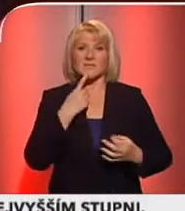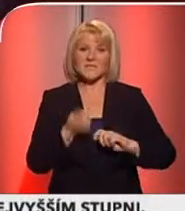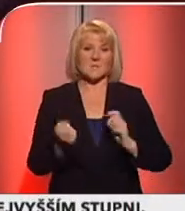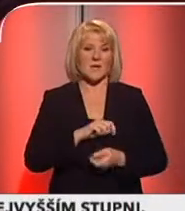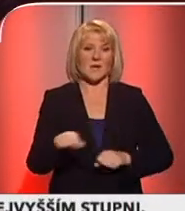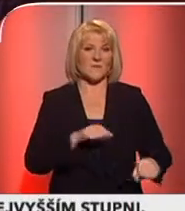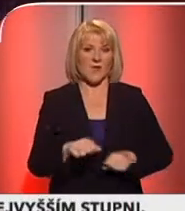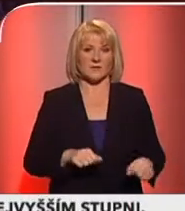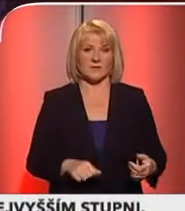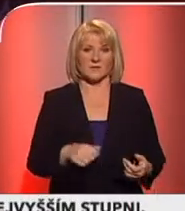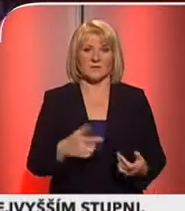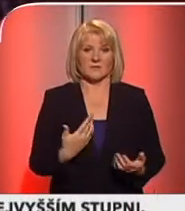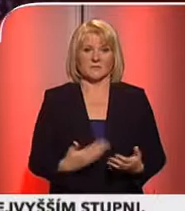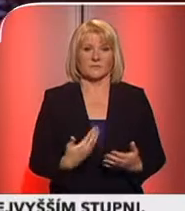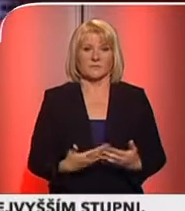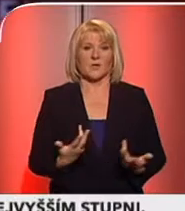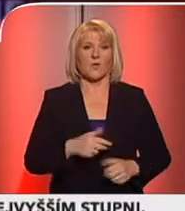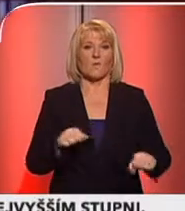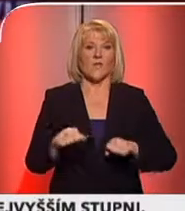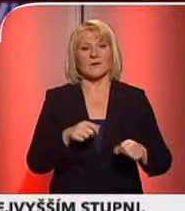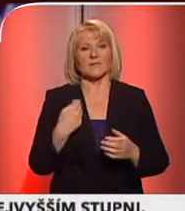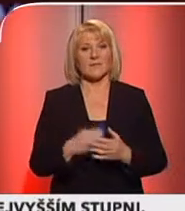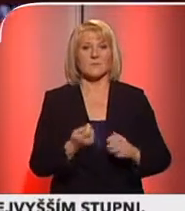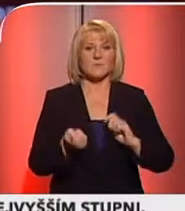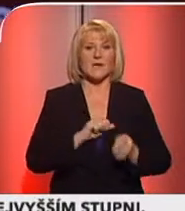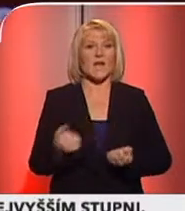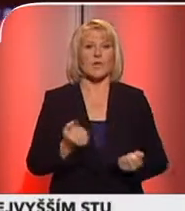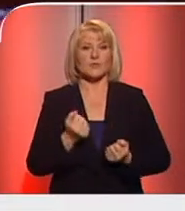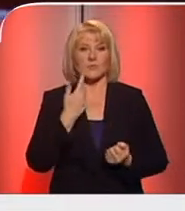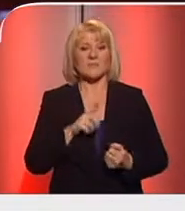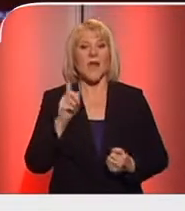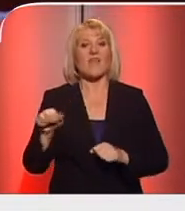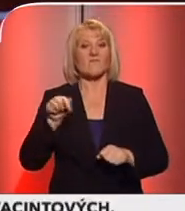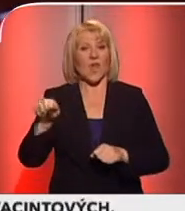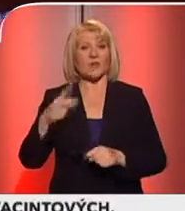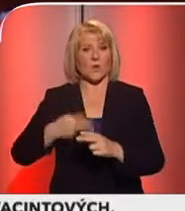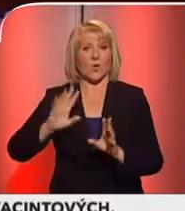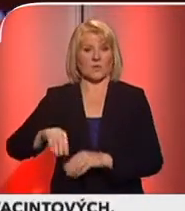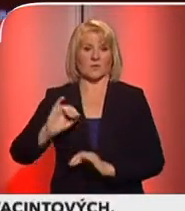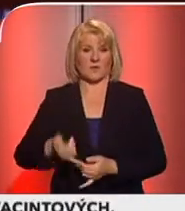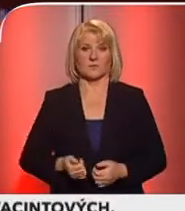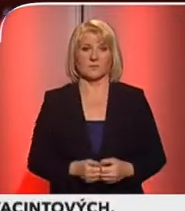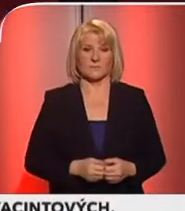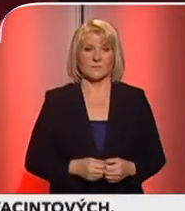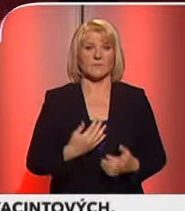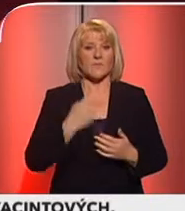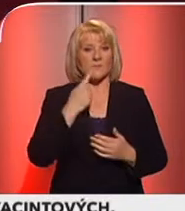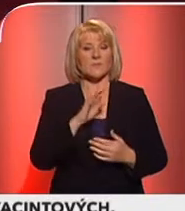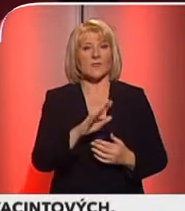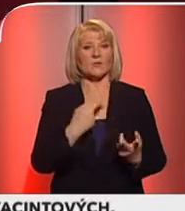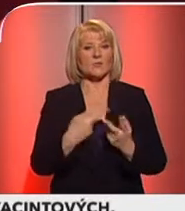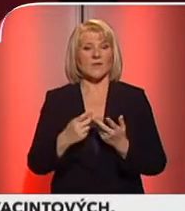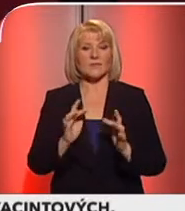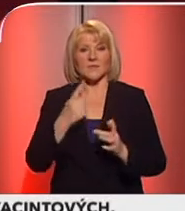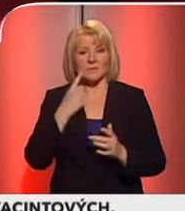změnu režimu si tady nikdo nepřeje. Teda alespoň já ne. Ale přeju si, aby tahle vláda skončila. To je ano. Když se podívám na váš web, tak tam můžu citovat, co